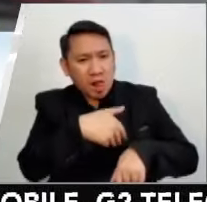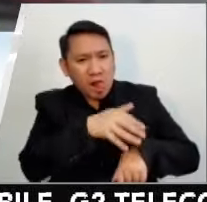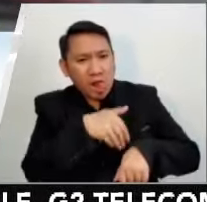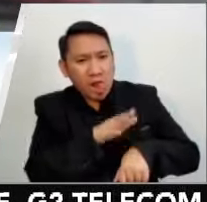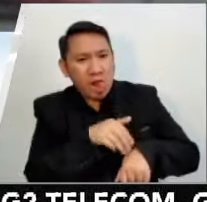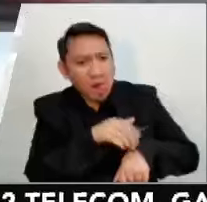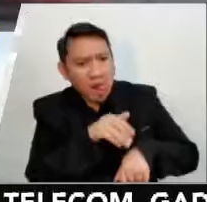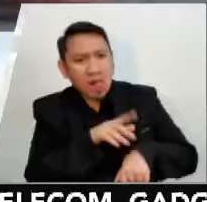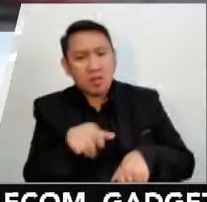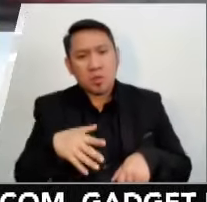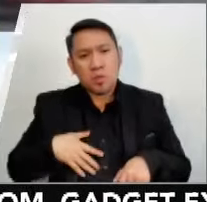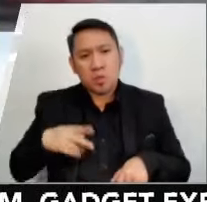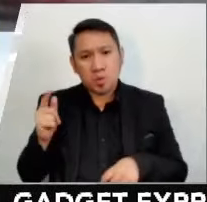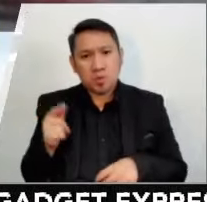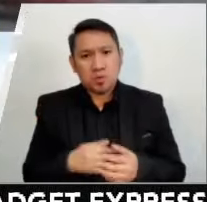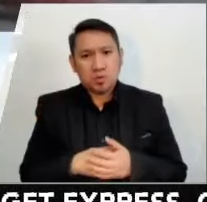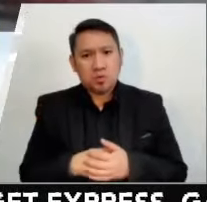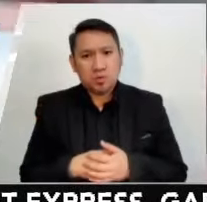Tapos